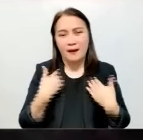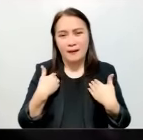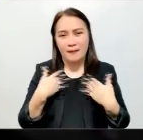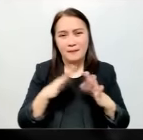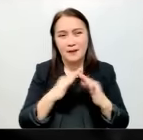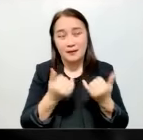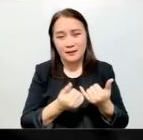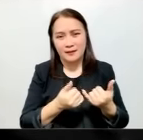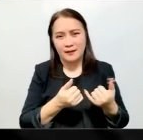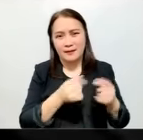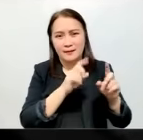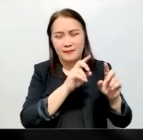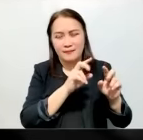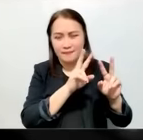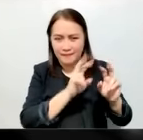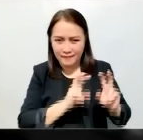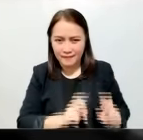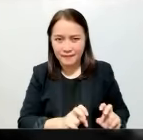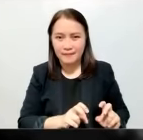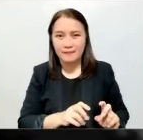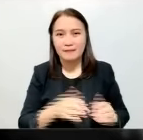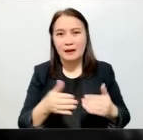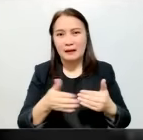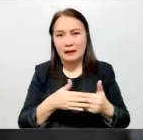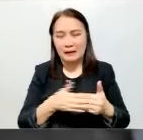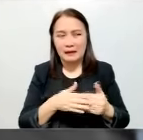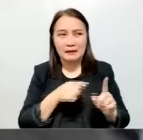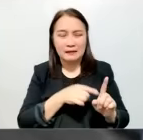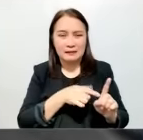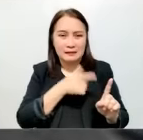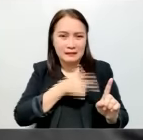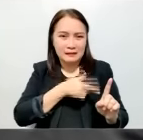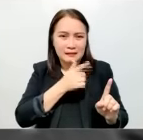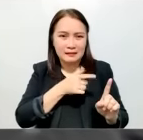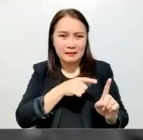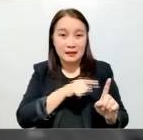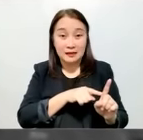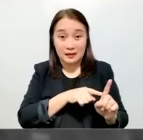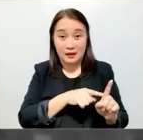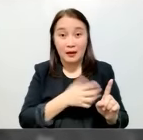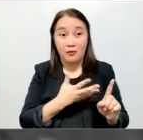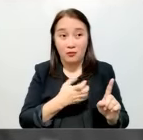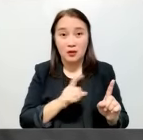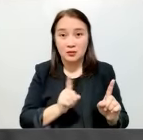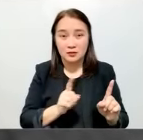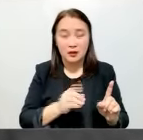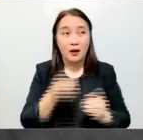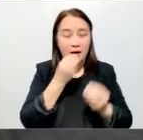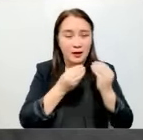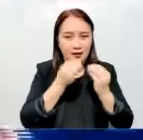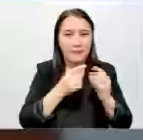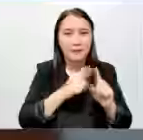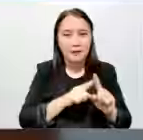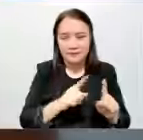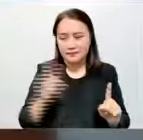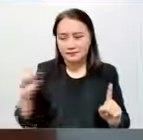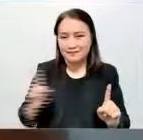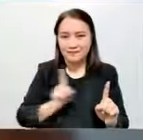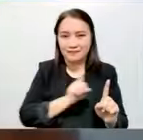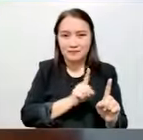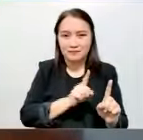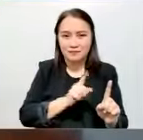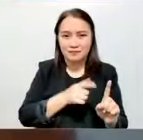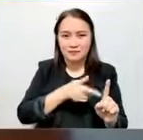ang pinagbabaril ng hindi pa nakikilalang salarin ang lalaki. Kakain lang sana ang biktima ng lapitan ng gunman. Pagkababa niya ng